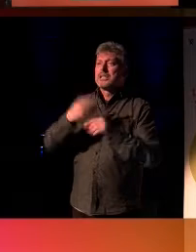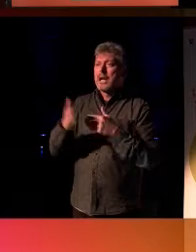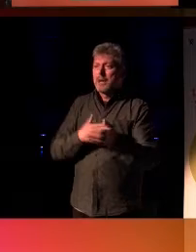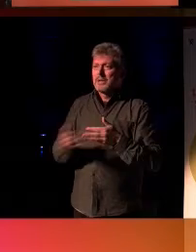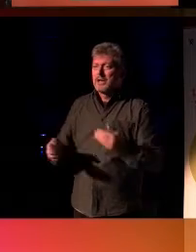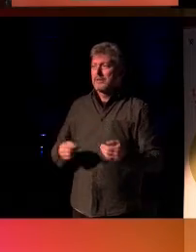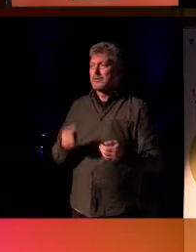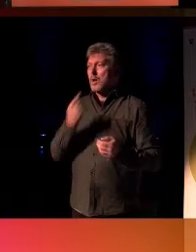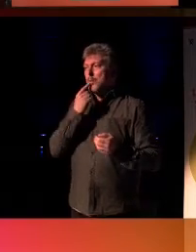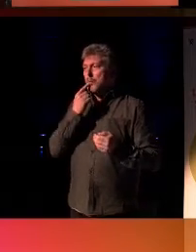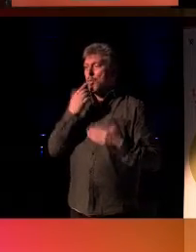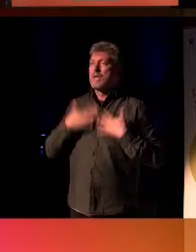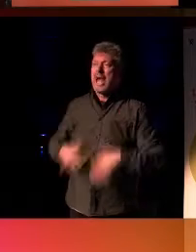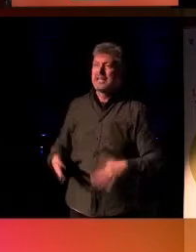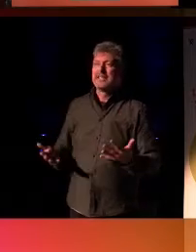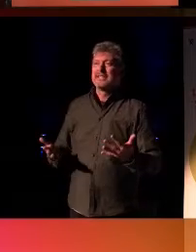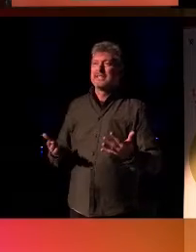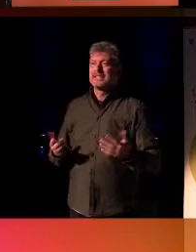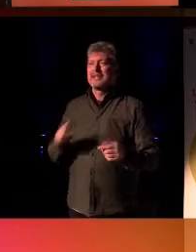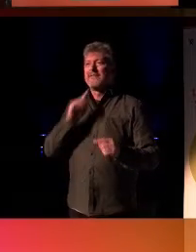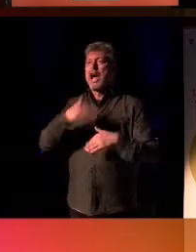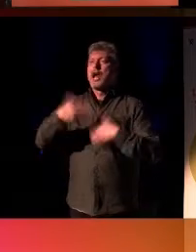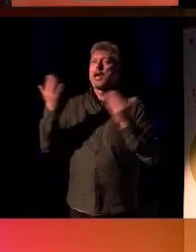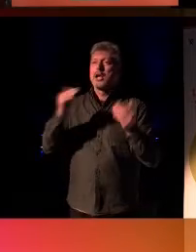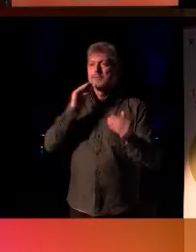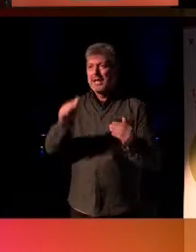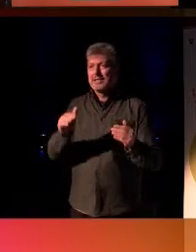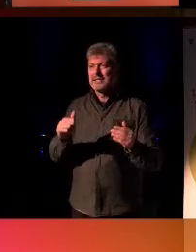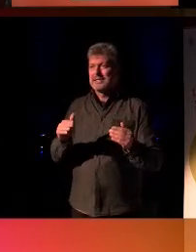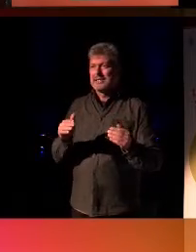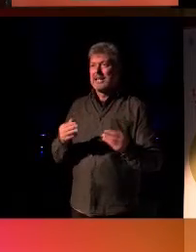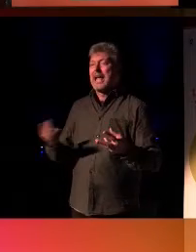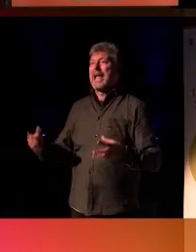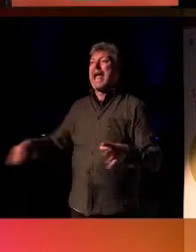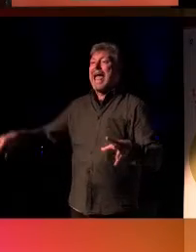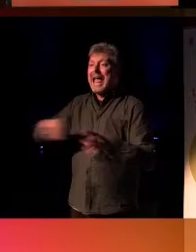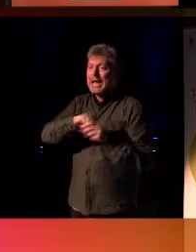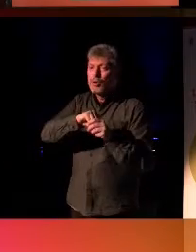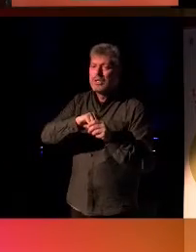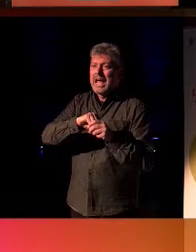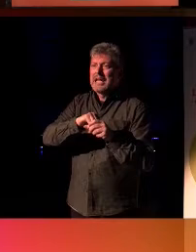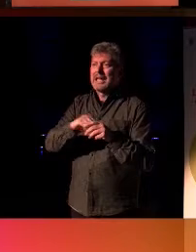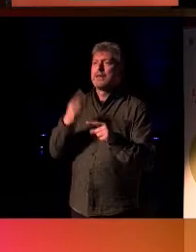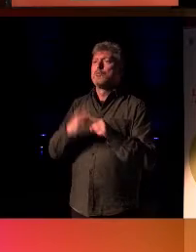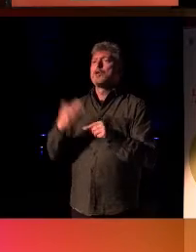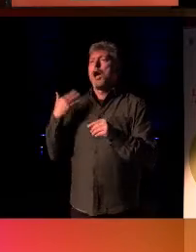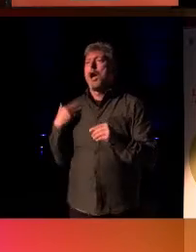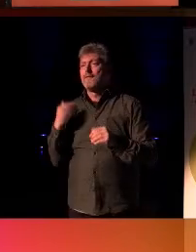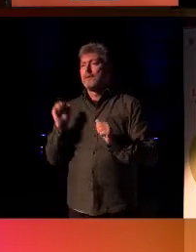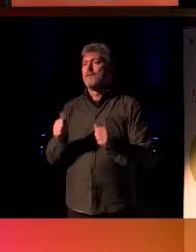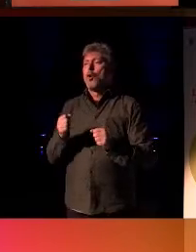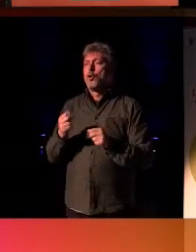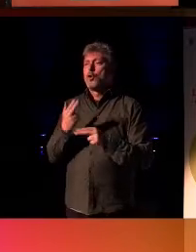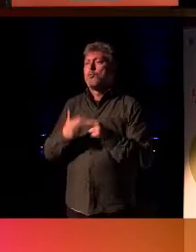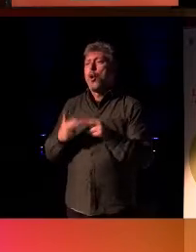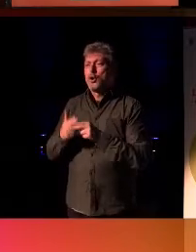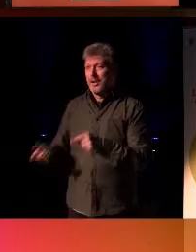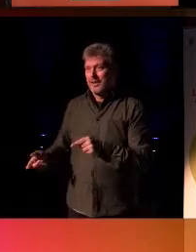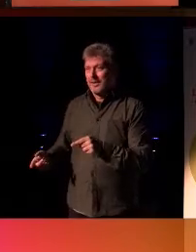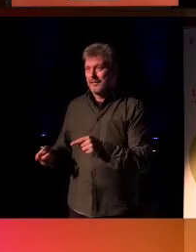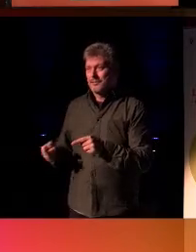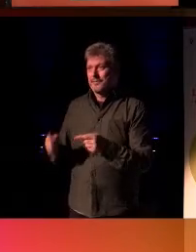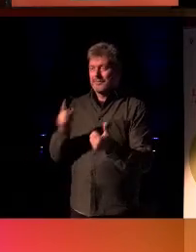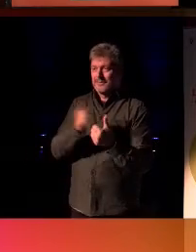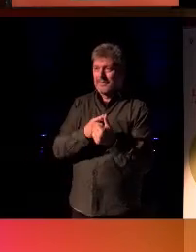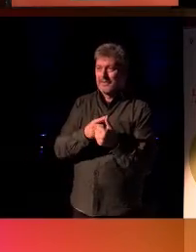munnhelse, hverdagsmestring, inkludering, avlastning for pårørende. Ved siden av at man unngår sykdom, bidrar det til at gruppen